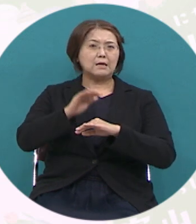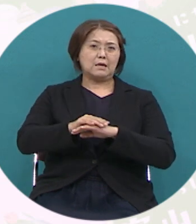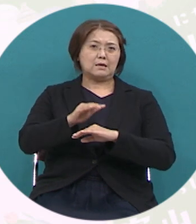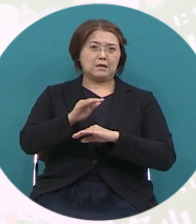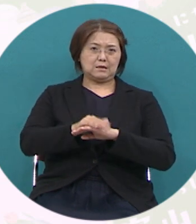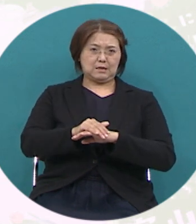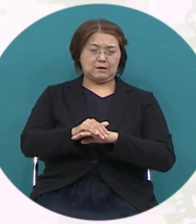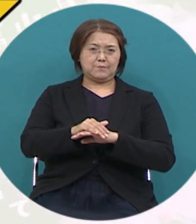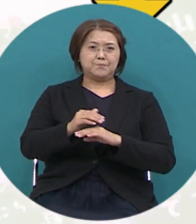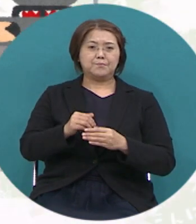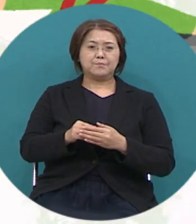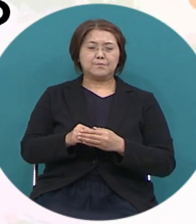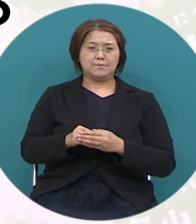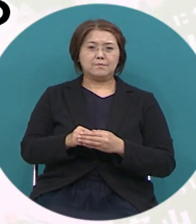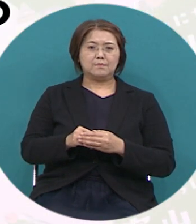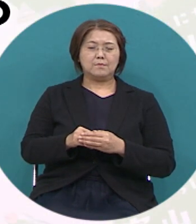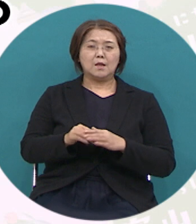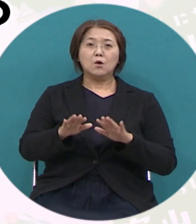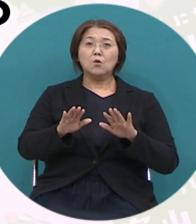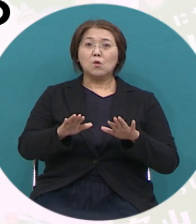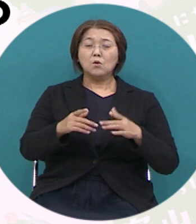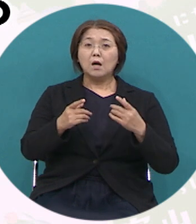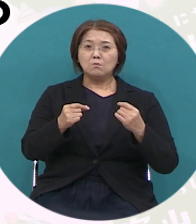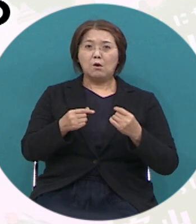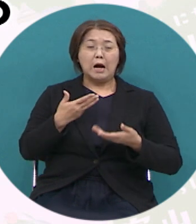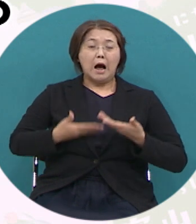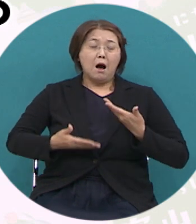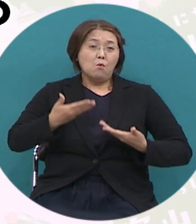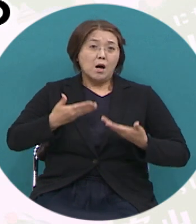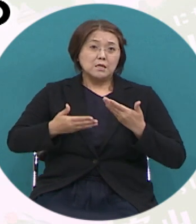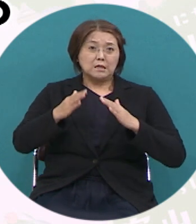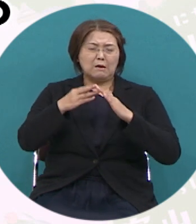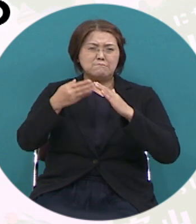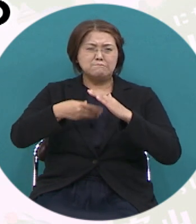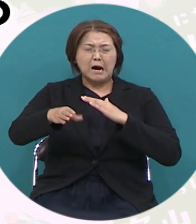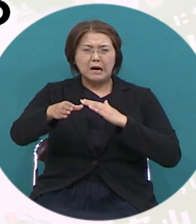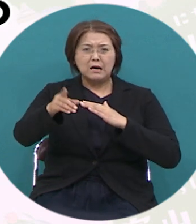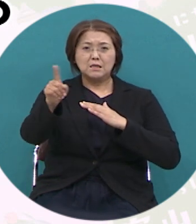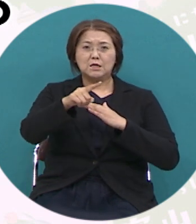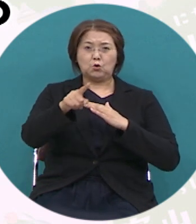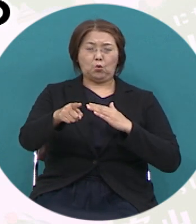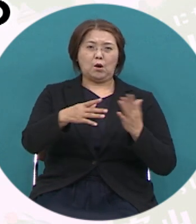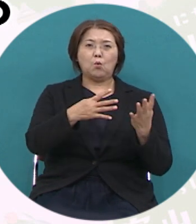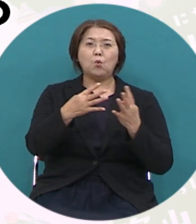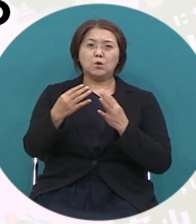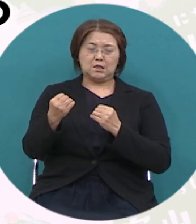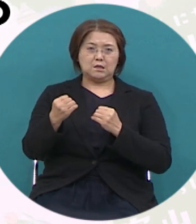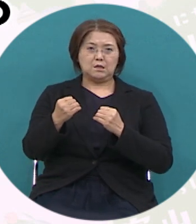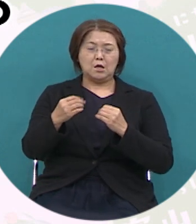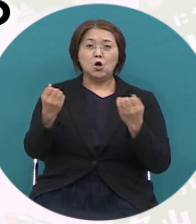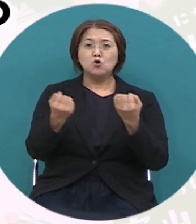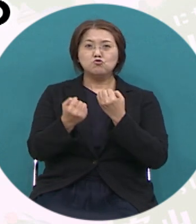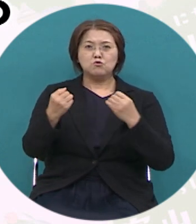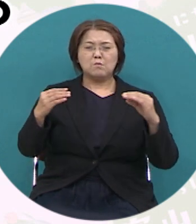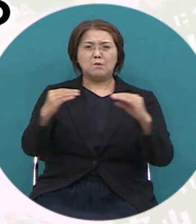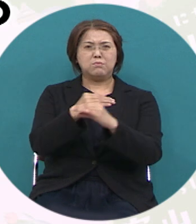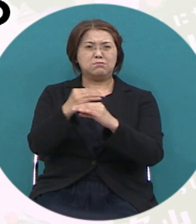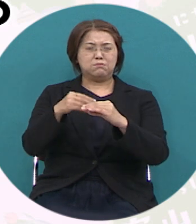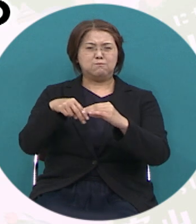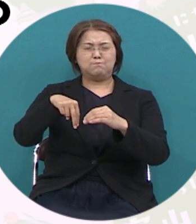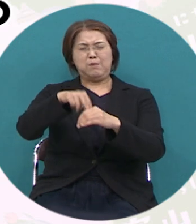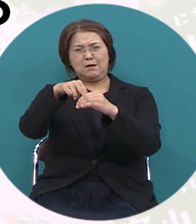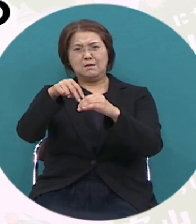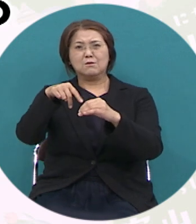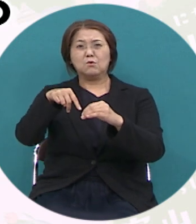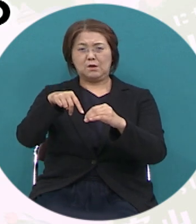っています。それから今回の地震でも慌ててやっぱり外に飛び出した方も結構いらっしゃいました。車が通って跳ねられたり、あるい